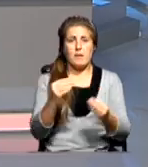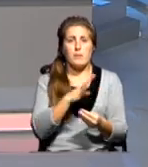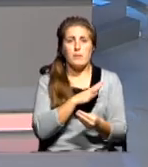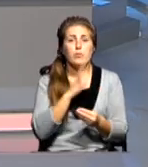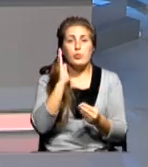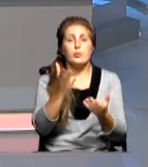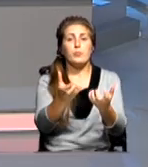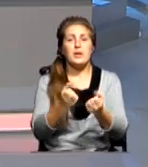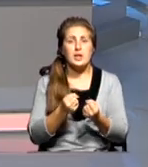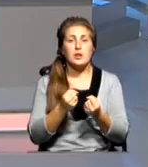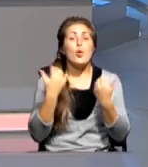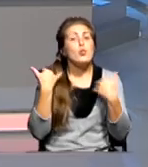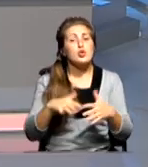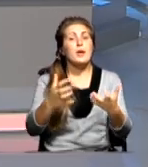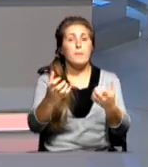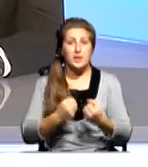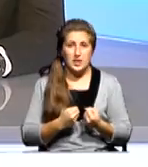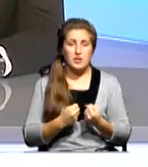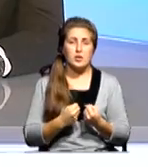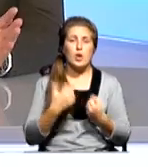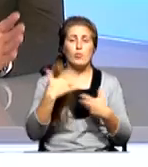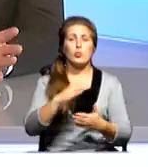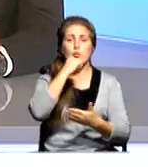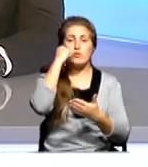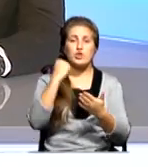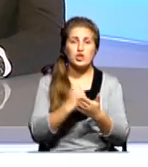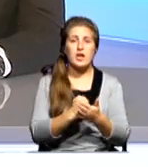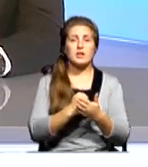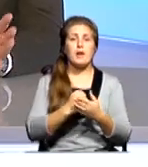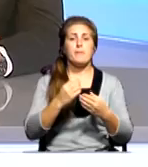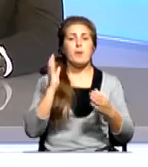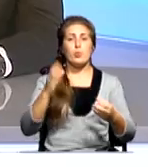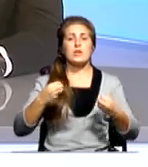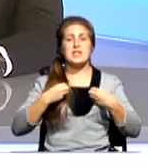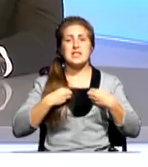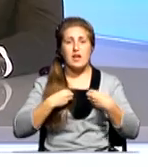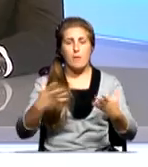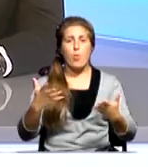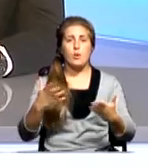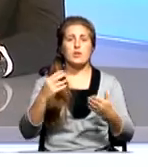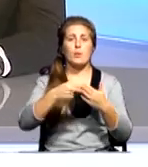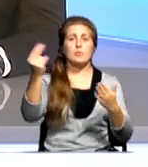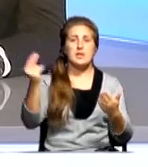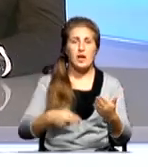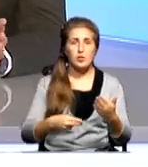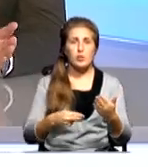будет он уже приняты живут до утвержденные церемония по его подписанию произойдет